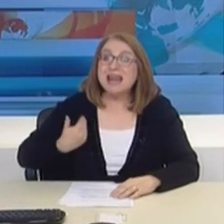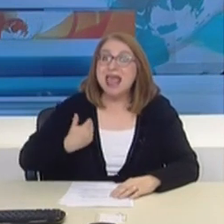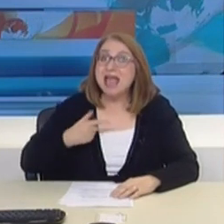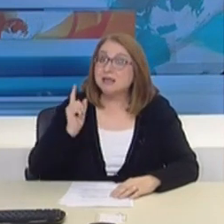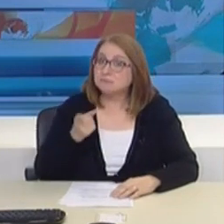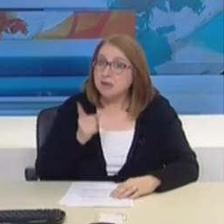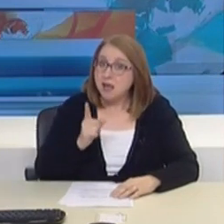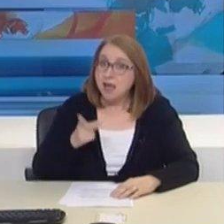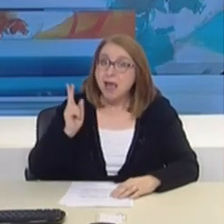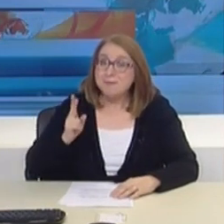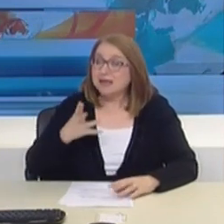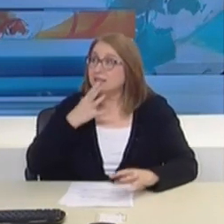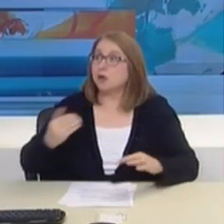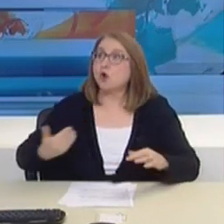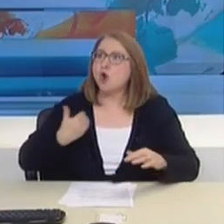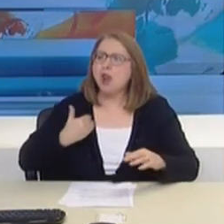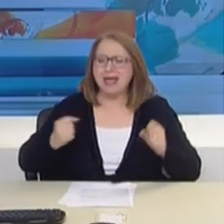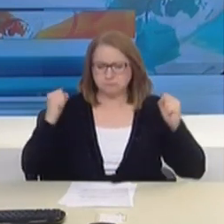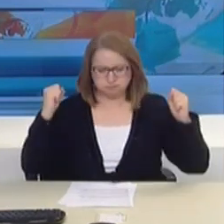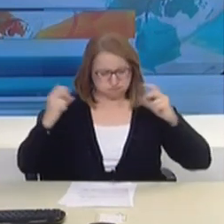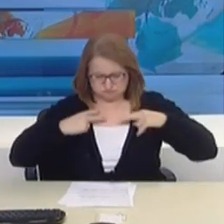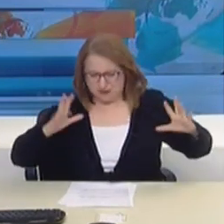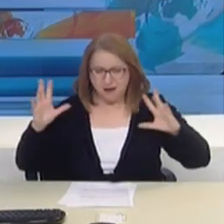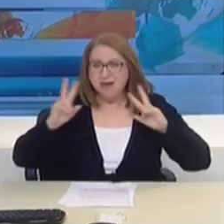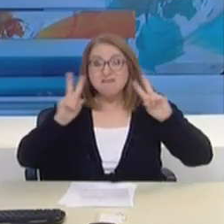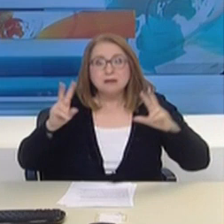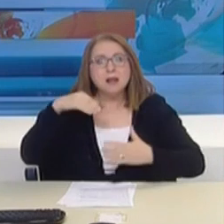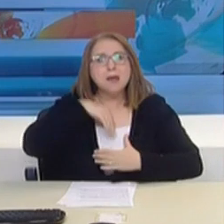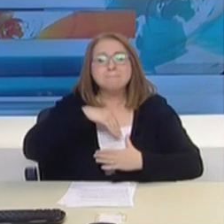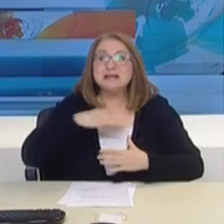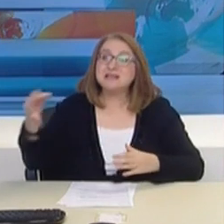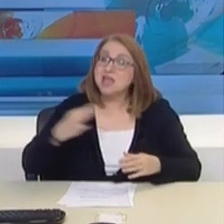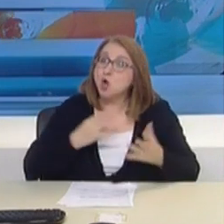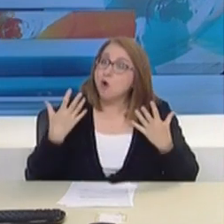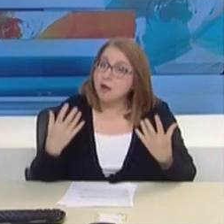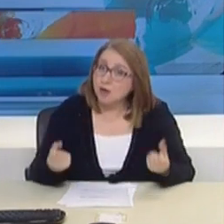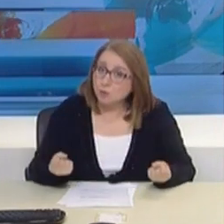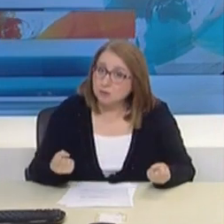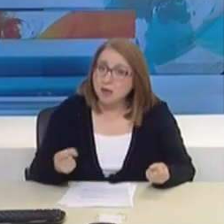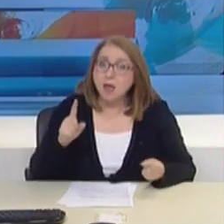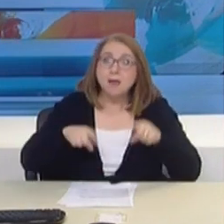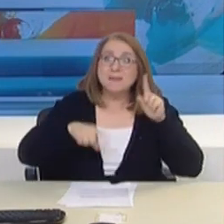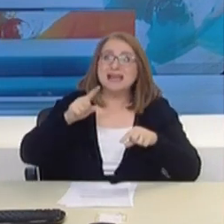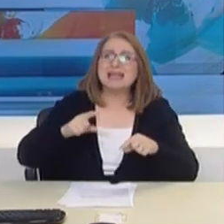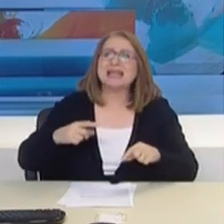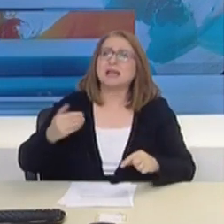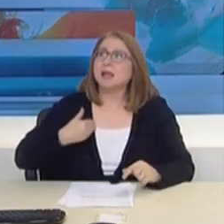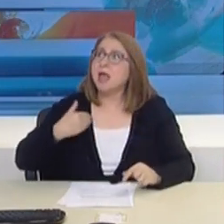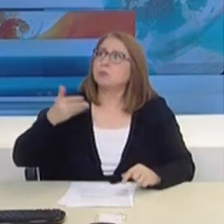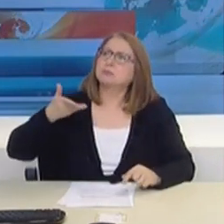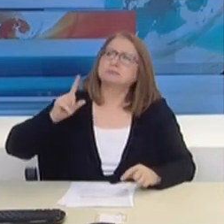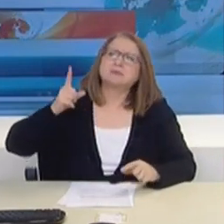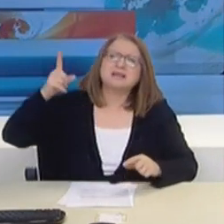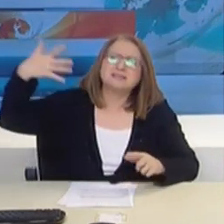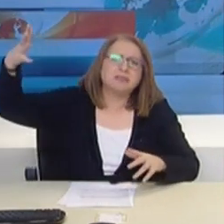που επέστρεψαν από περιοχές με υψηλή μετάδοση του ιού στη χώρα μας. Αυτό τι σημαίνει? Αυτό σημαίνει πως τα μέτρα δεν πρέπει